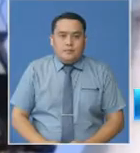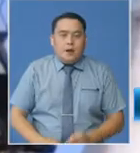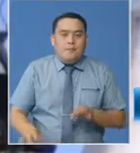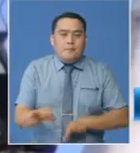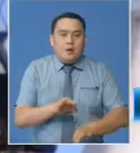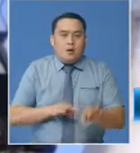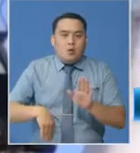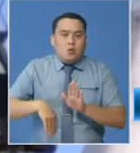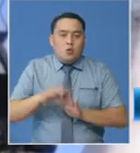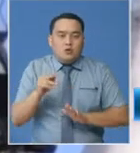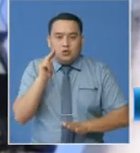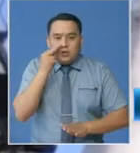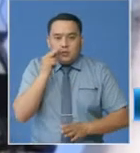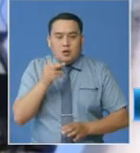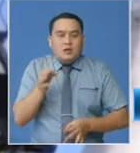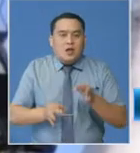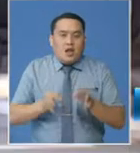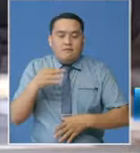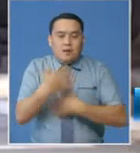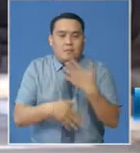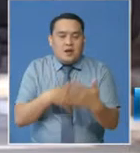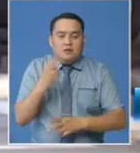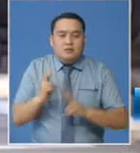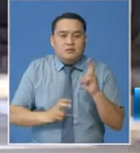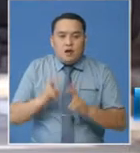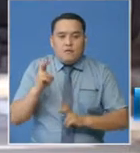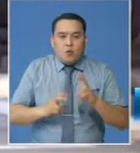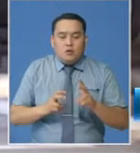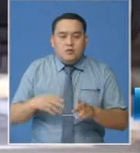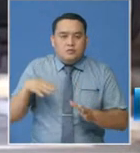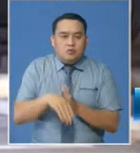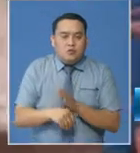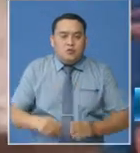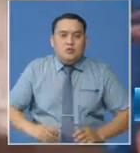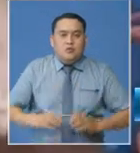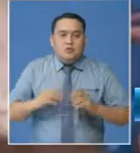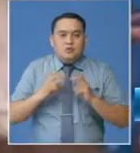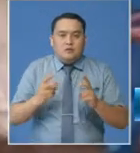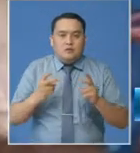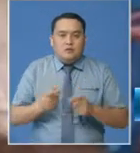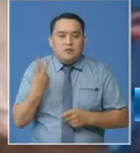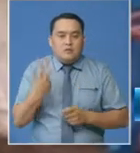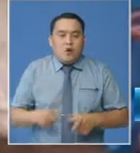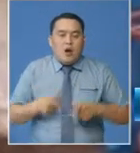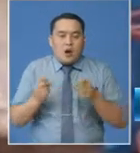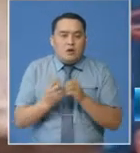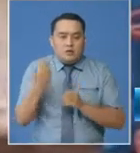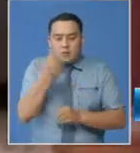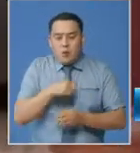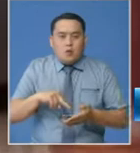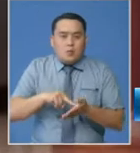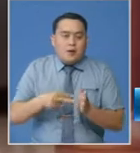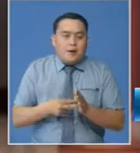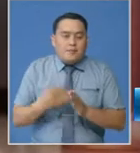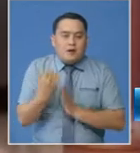Проект по модернизации Шымкентского нефтеперерабатывающего завода, состоящего из двух этапов, начался в 2011 году в рамках программы